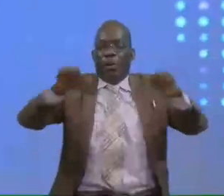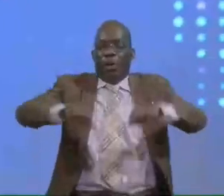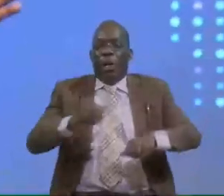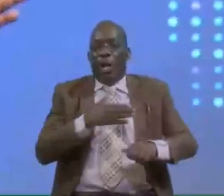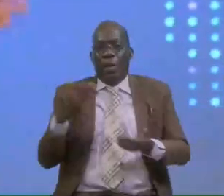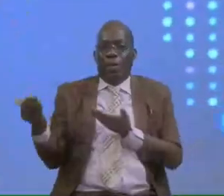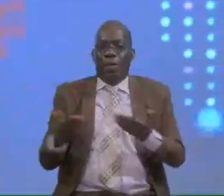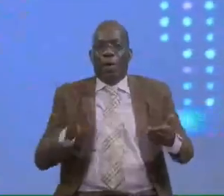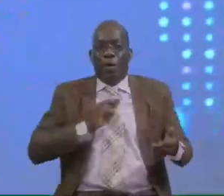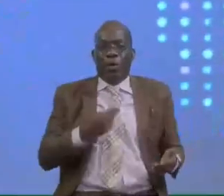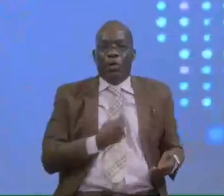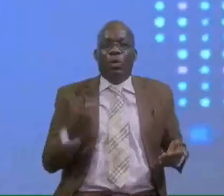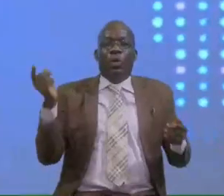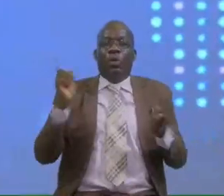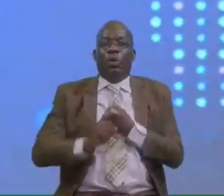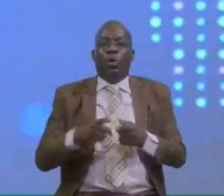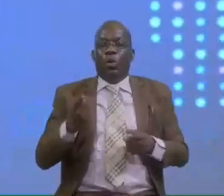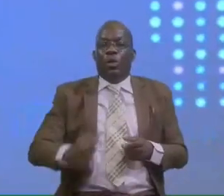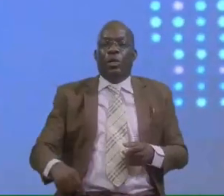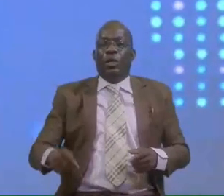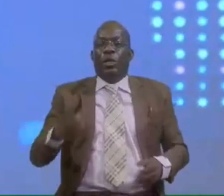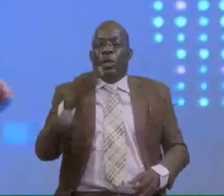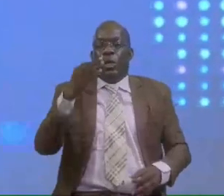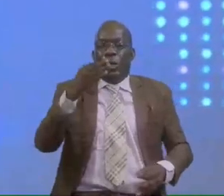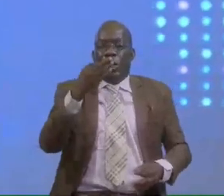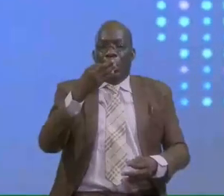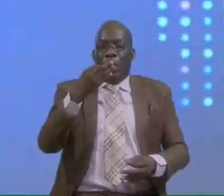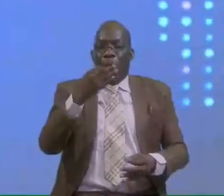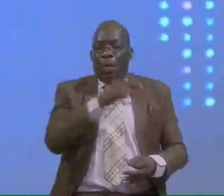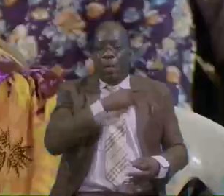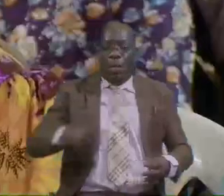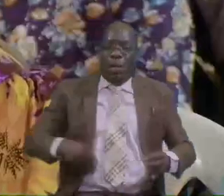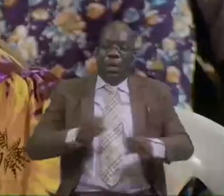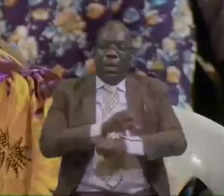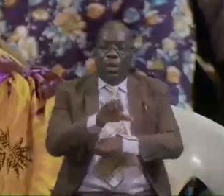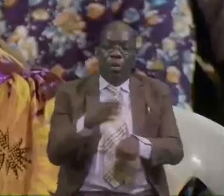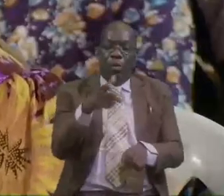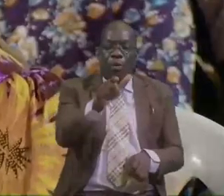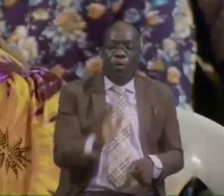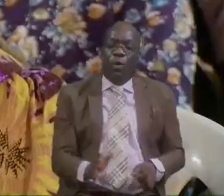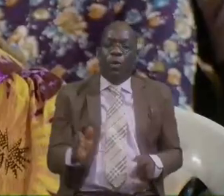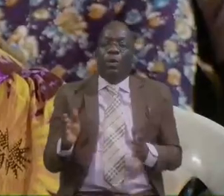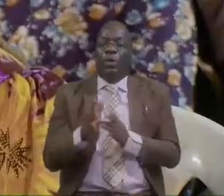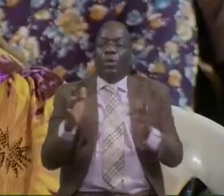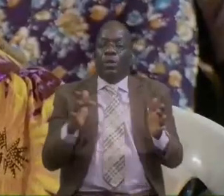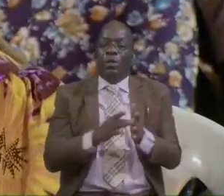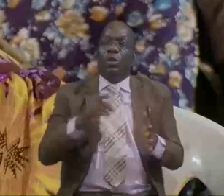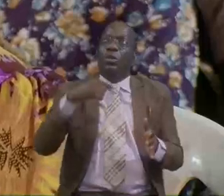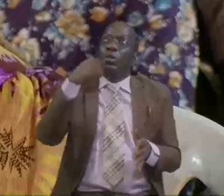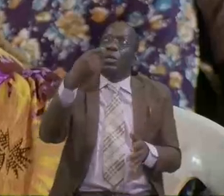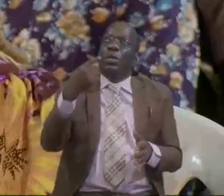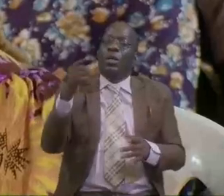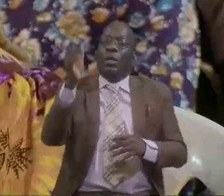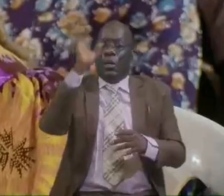condamnation. Et nous conduire dans le royaume de Dieu. Et le Seigneur dit, cherchez